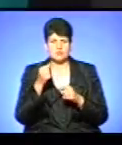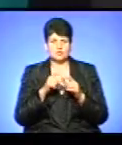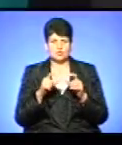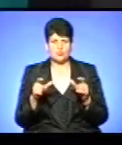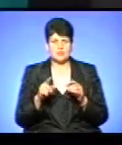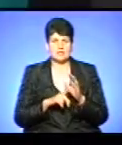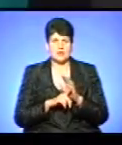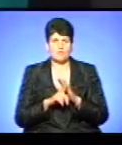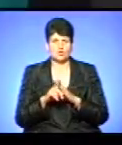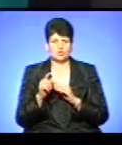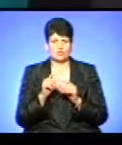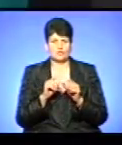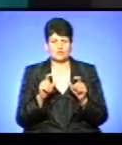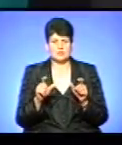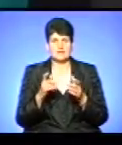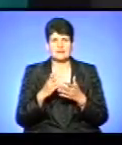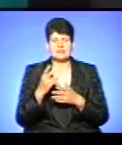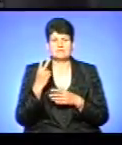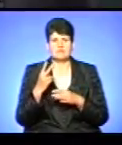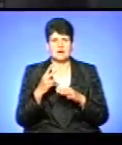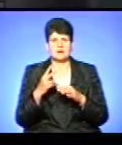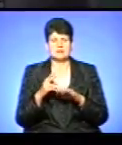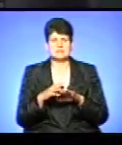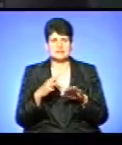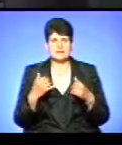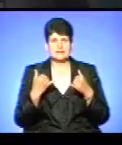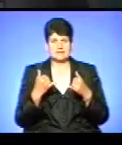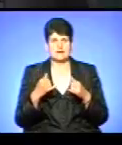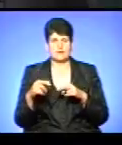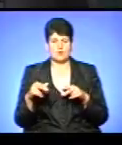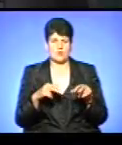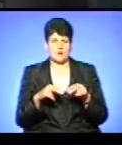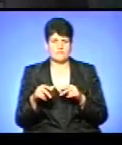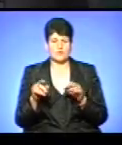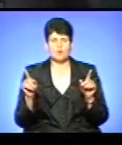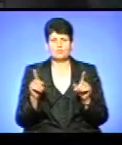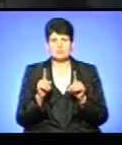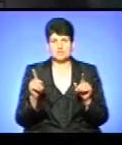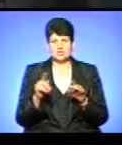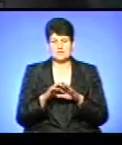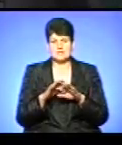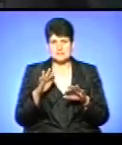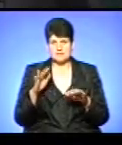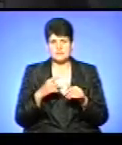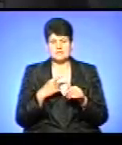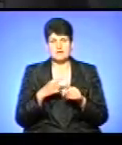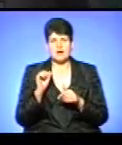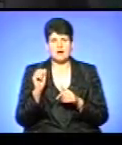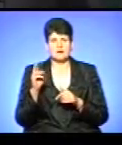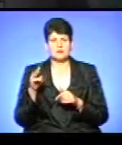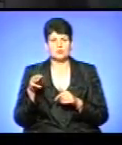початкової. Відповідний навіть два зали для хореографії. Музичний зал, ми називаємо його актовий